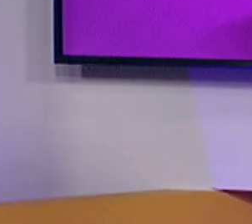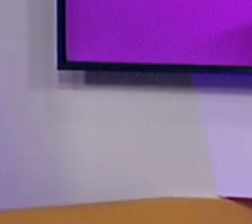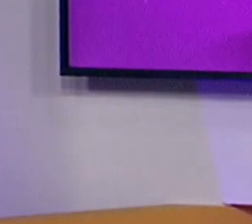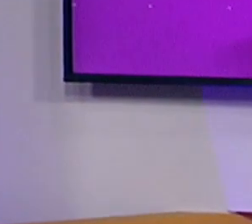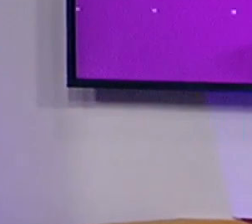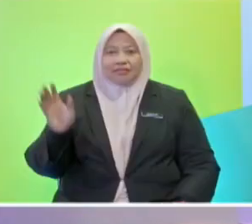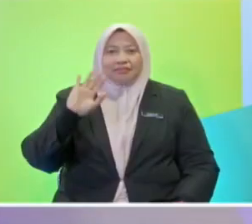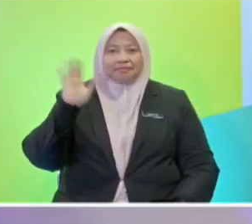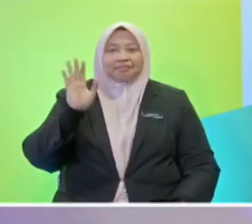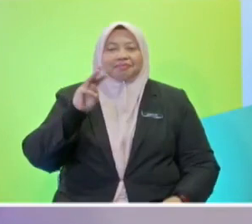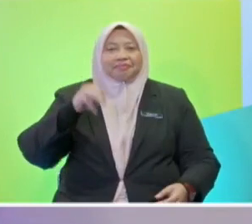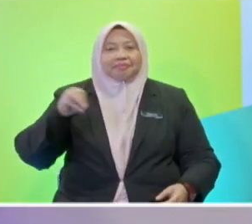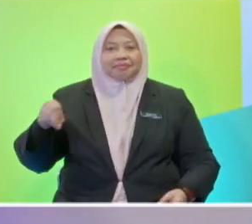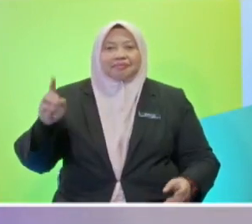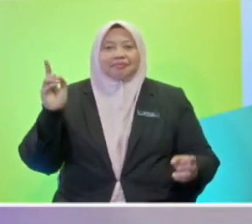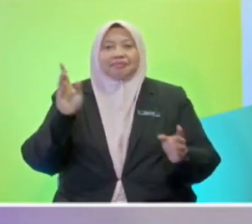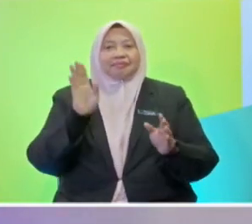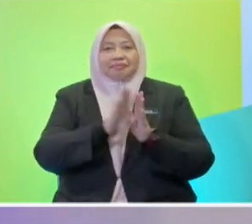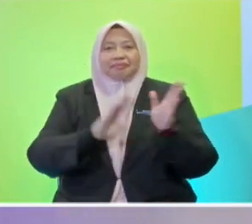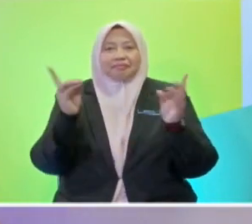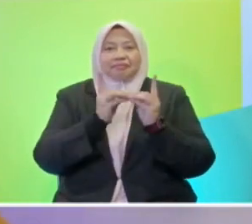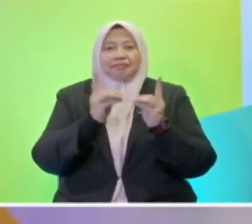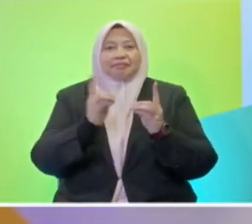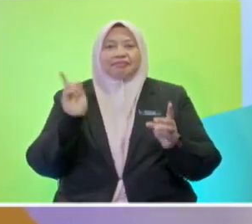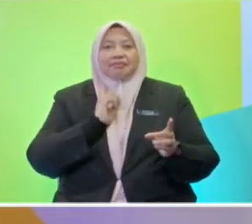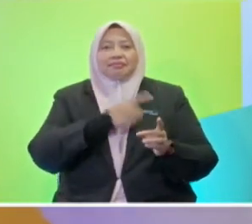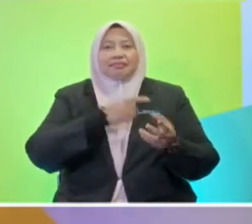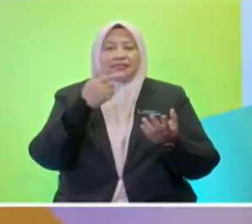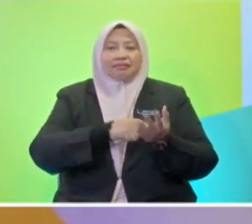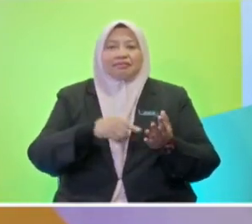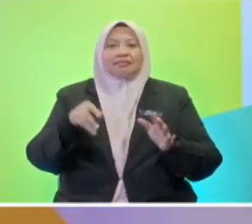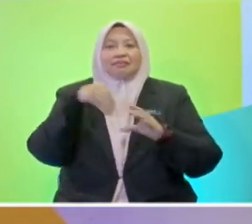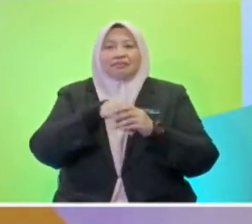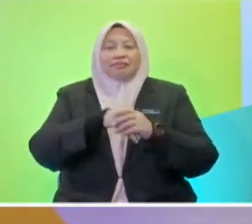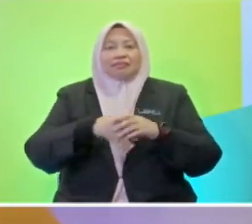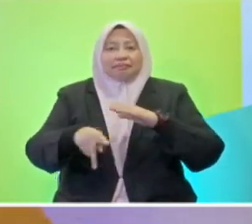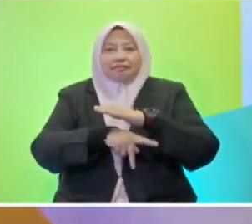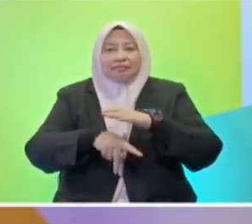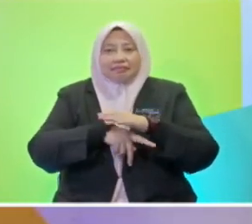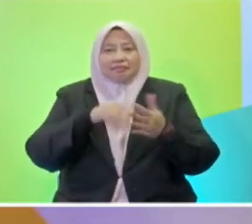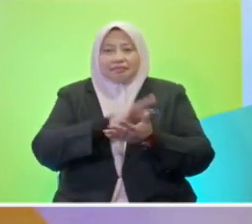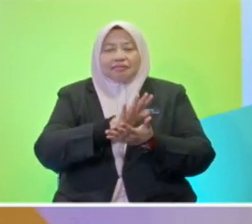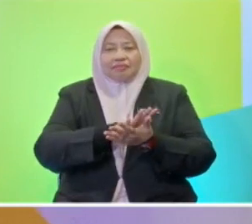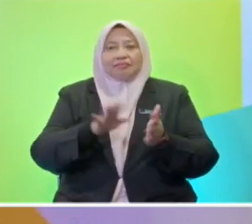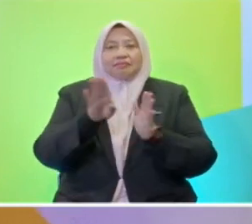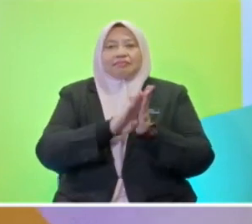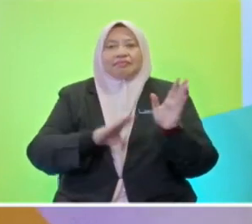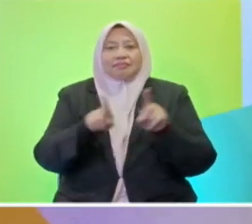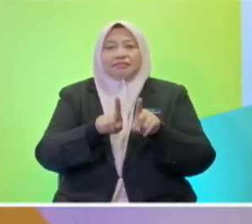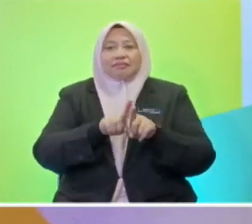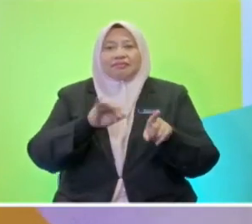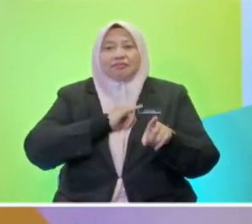Hai murid-muri Jumpa Kita lagi dalam pra sekolah bersama dengan saya Lukman Hakim